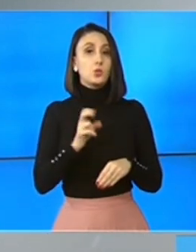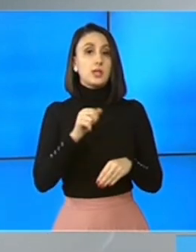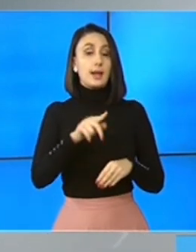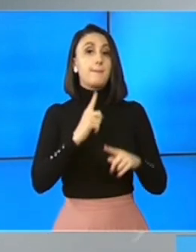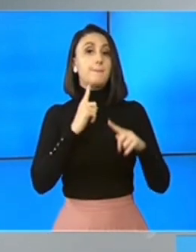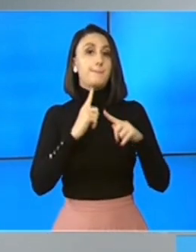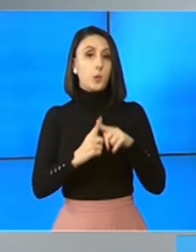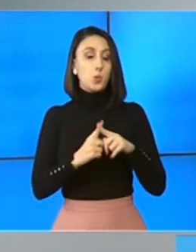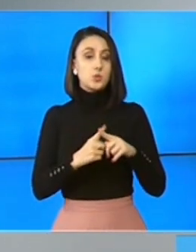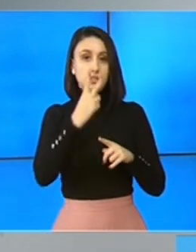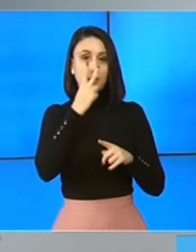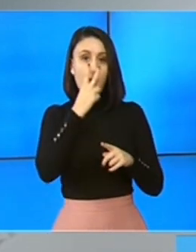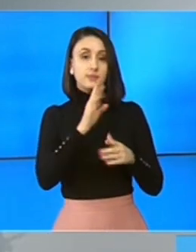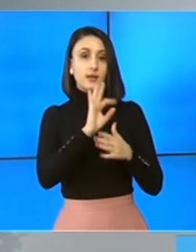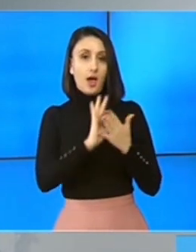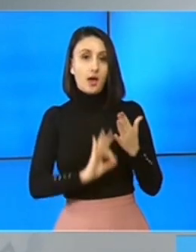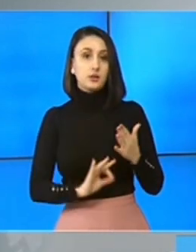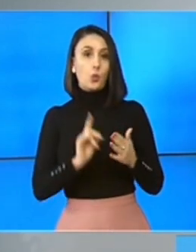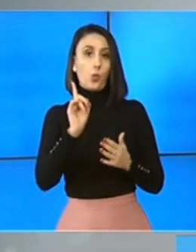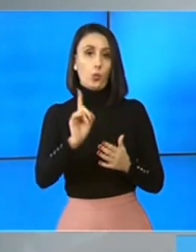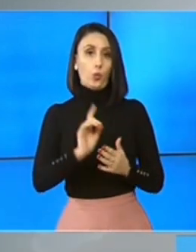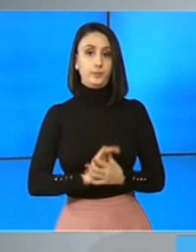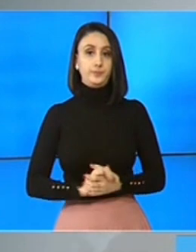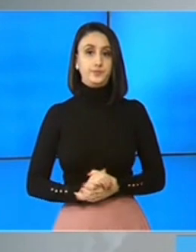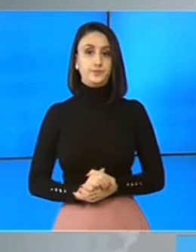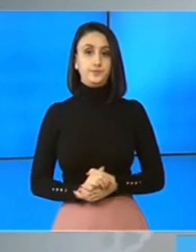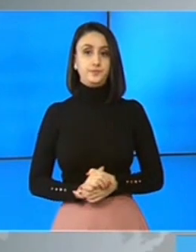plus se mai arată în articolul respectiv